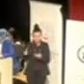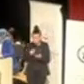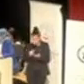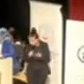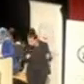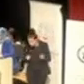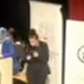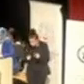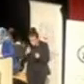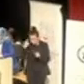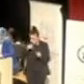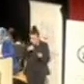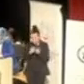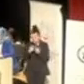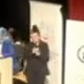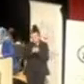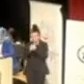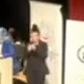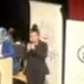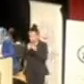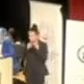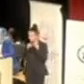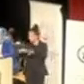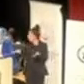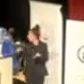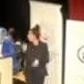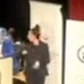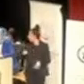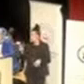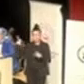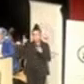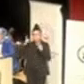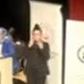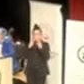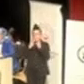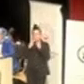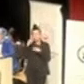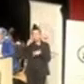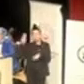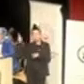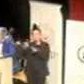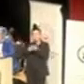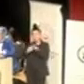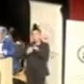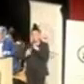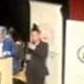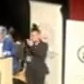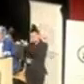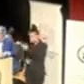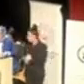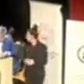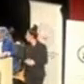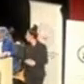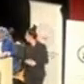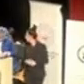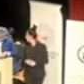bir arayüz üzerinden taranabilir hale getirilmiştir. Makale bibliografyası web sitesi bu da. Onun bir görüntüsü daha